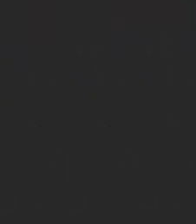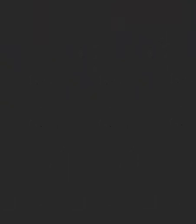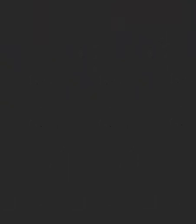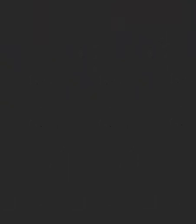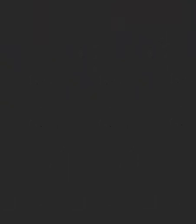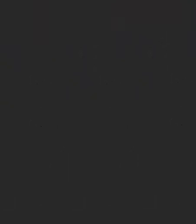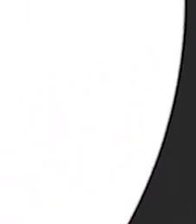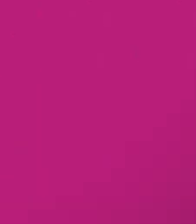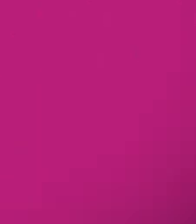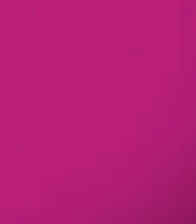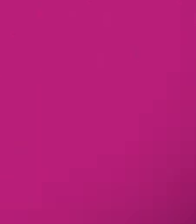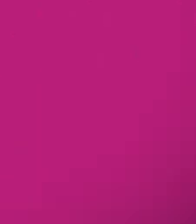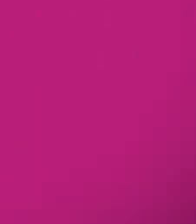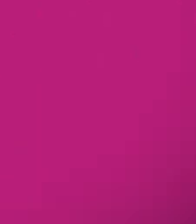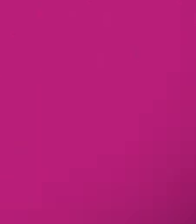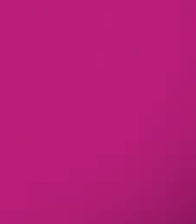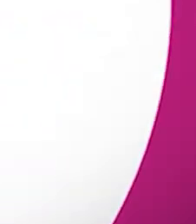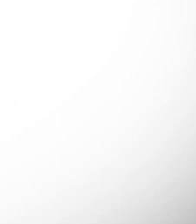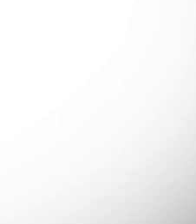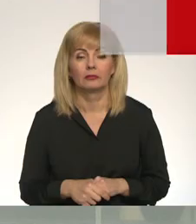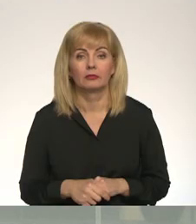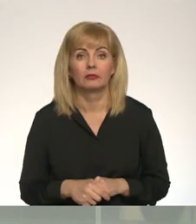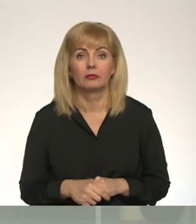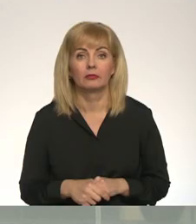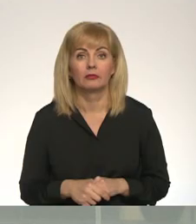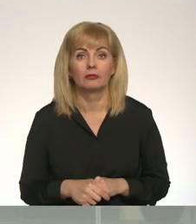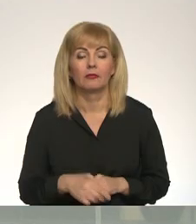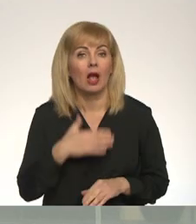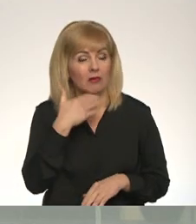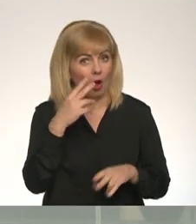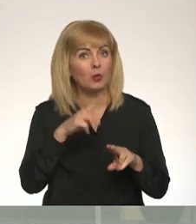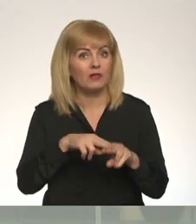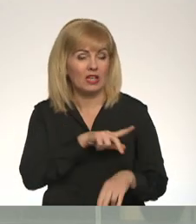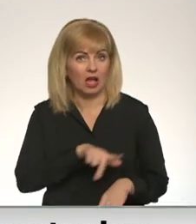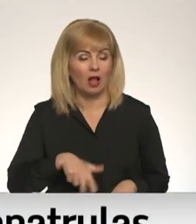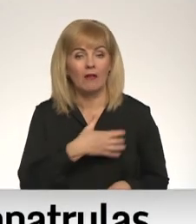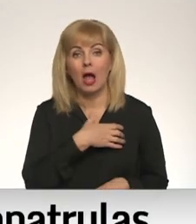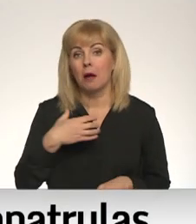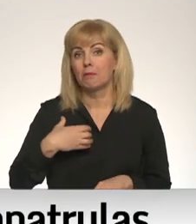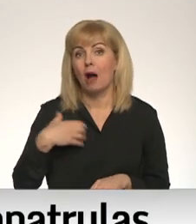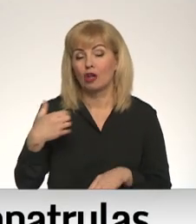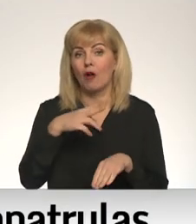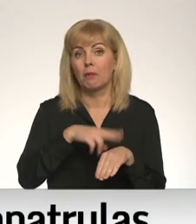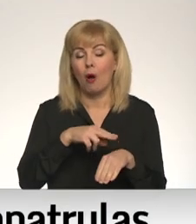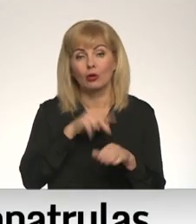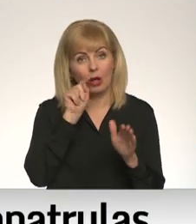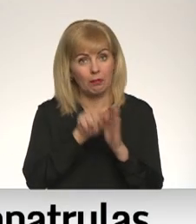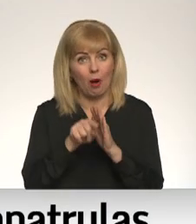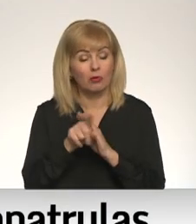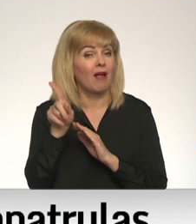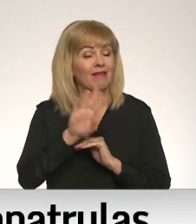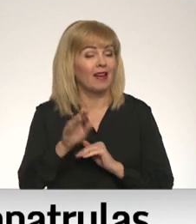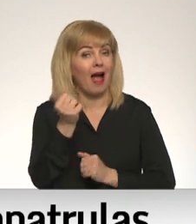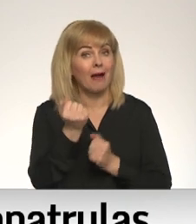Re! Viss ēters ir te! Daudz vietu Latvijā pašvaldību policisti patrulē ne tikai ar